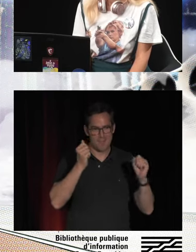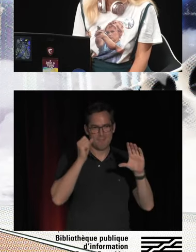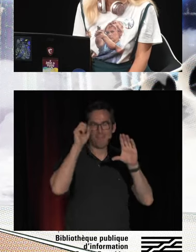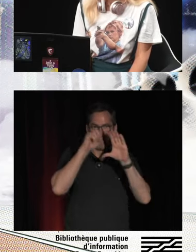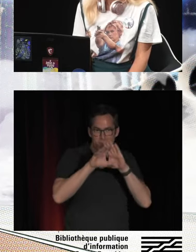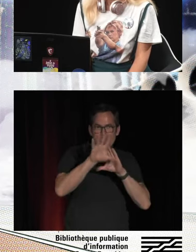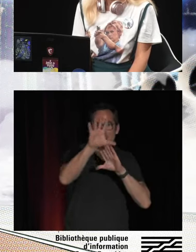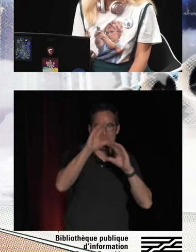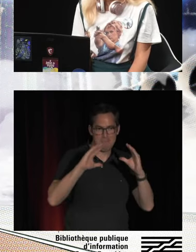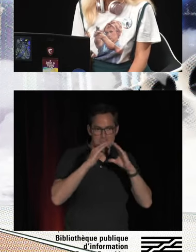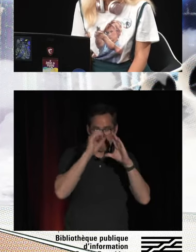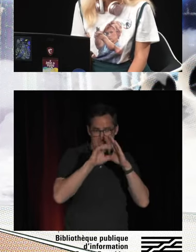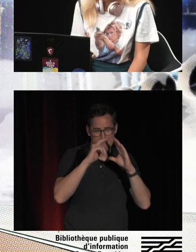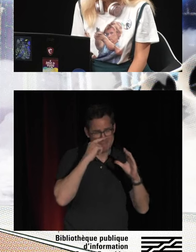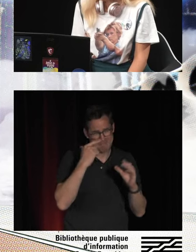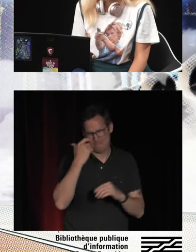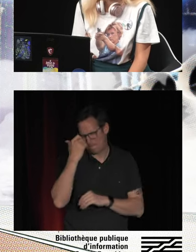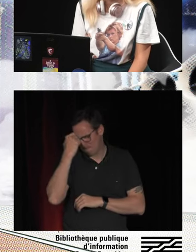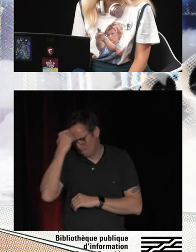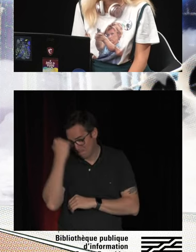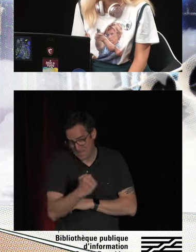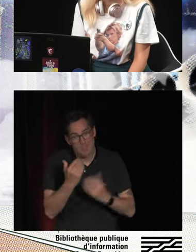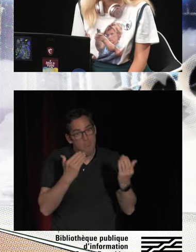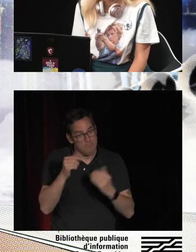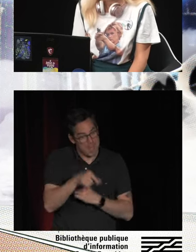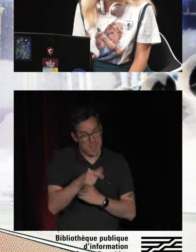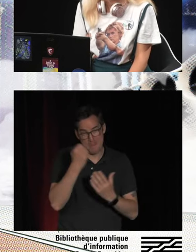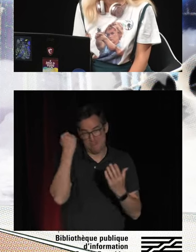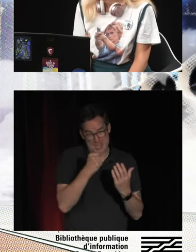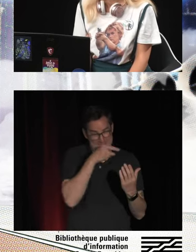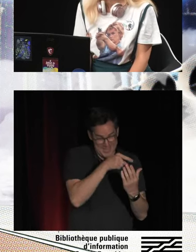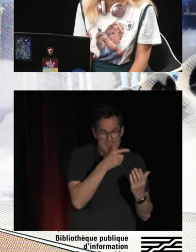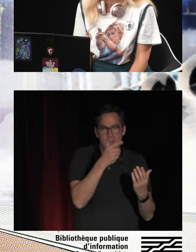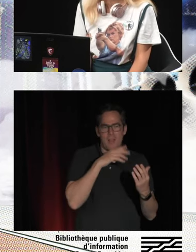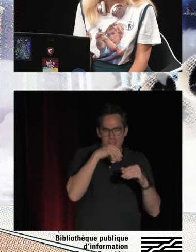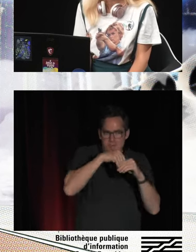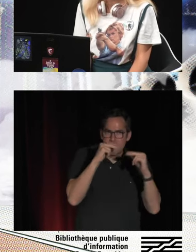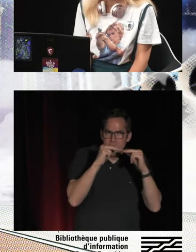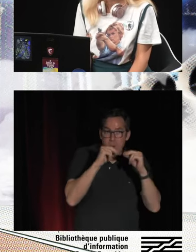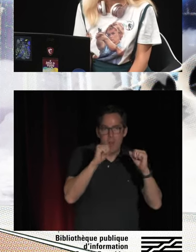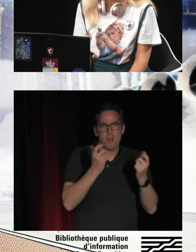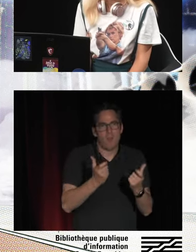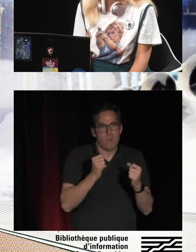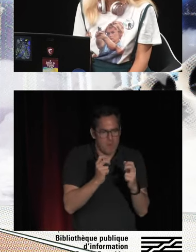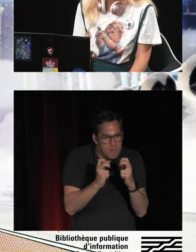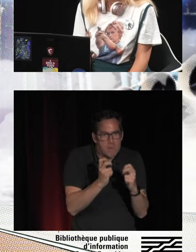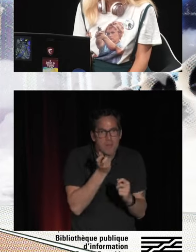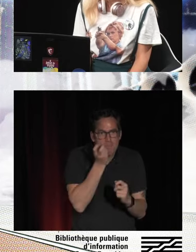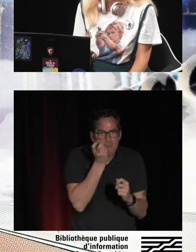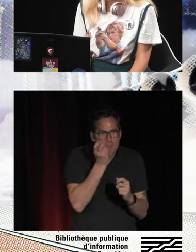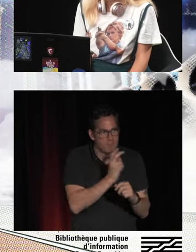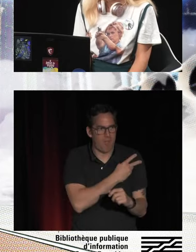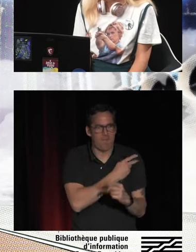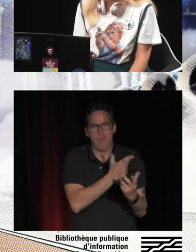est pire que celui-là en termes de difficulté, vraiment il est infernal. Mais il y a aussi un niveau où on peut contrôler Haddock. Et